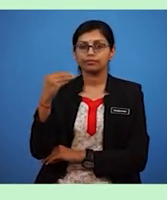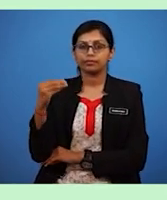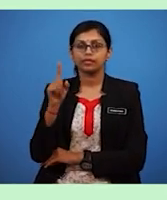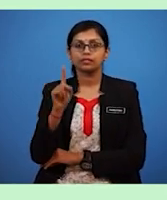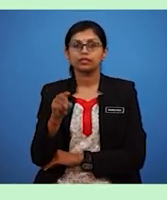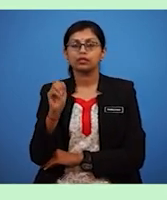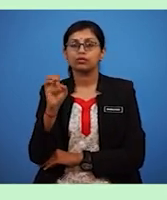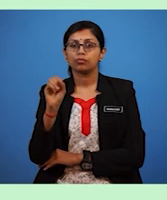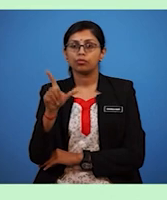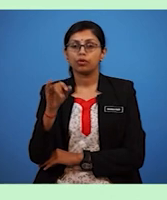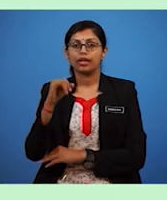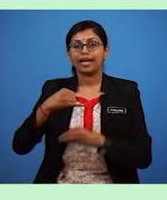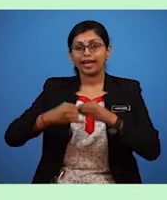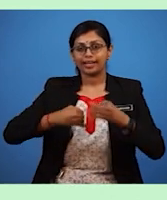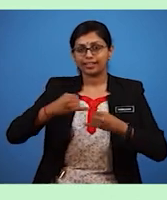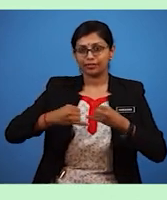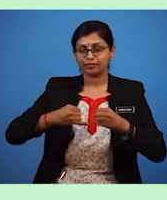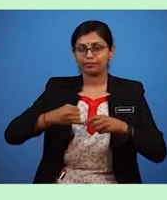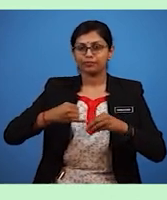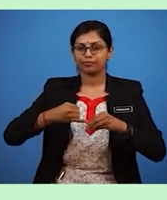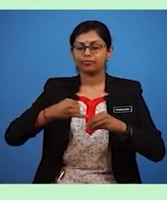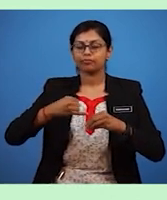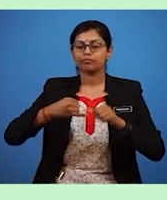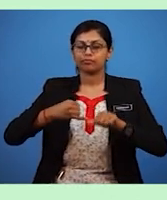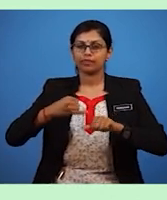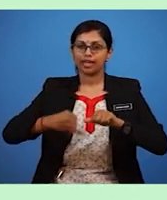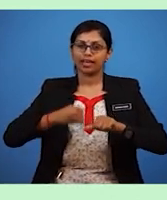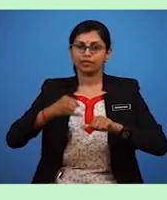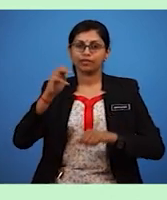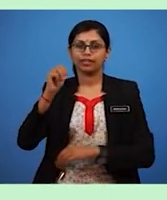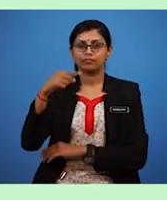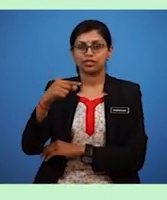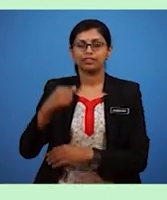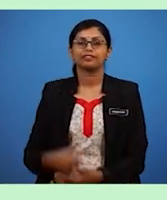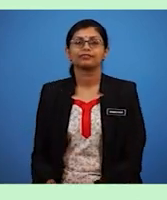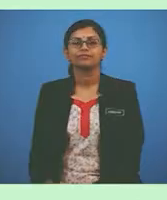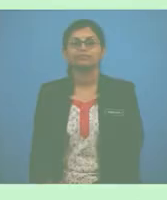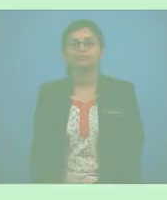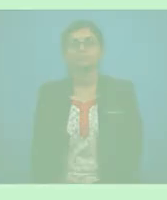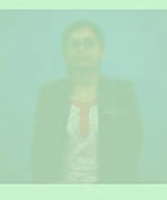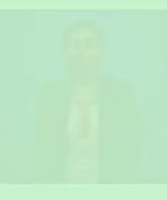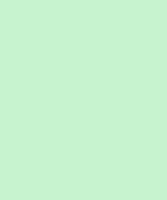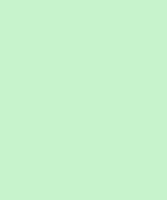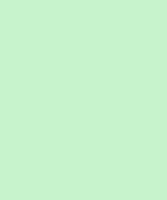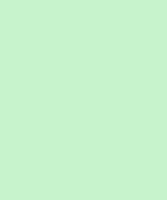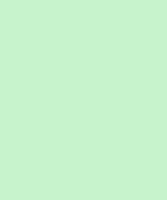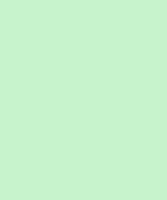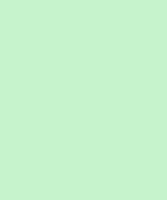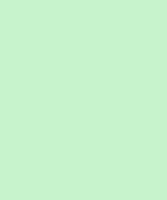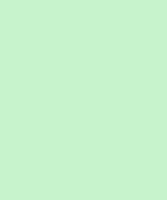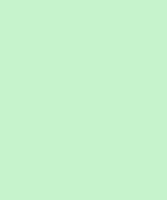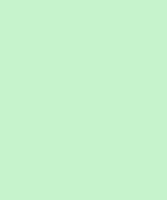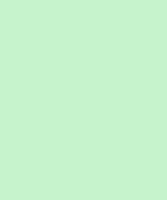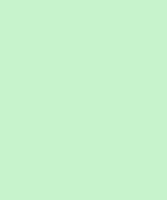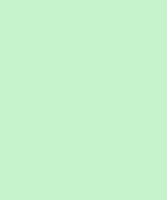positif dengan satu mol logam magnesium menghasilkan satu mol logam